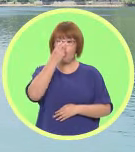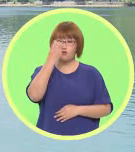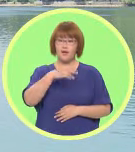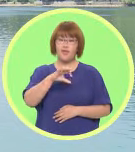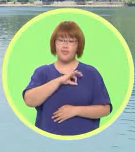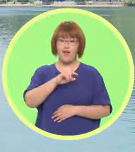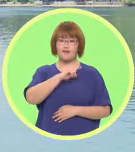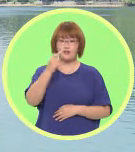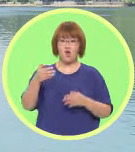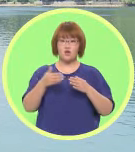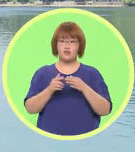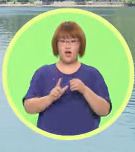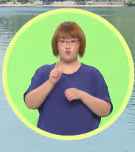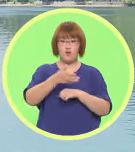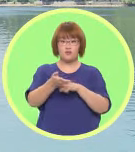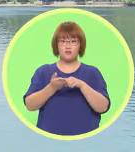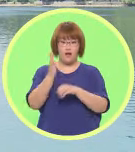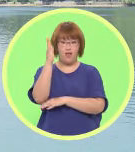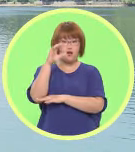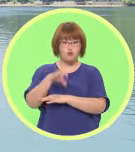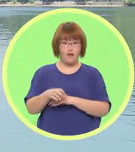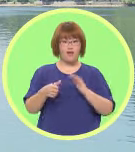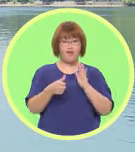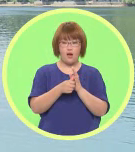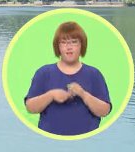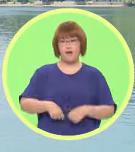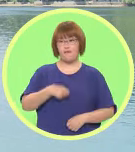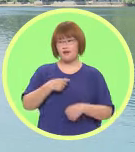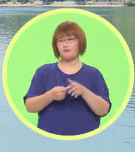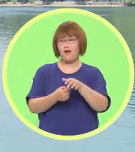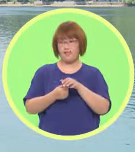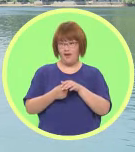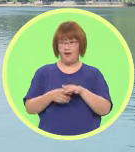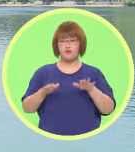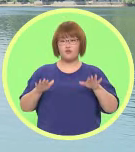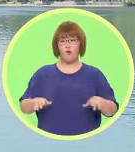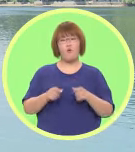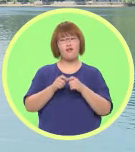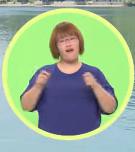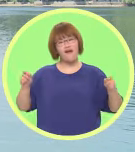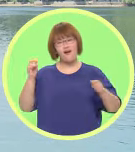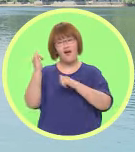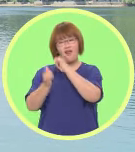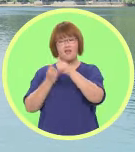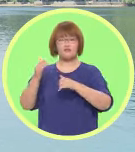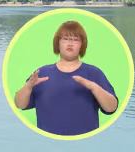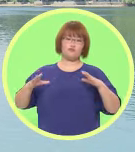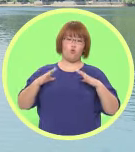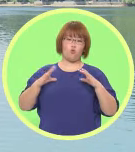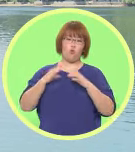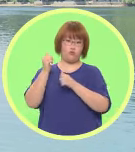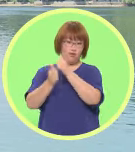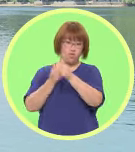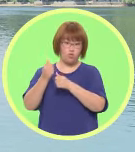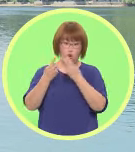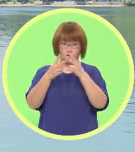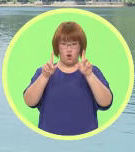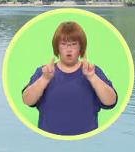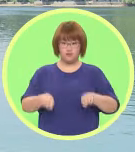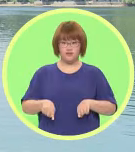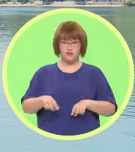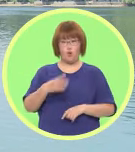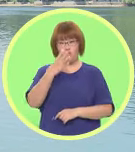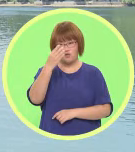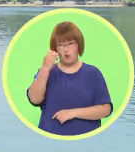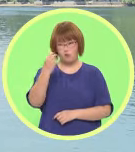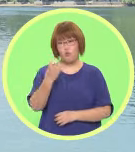調査隊員の大崎上島町役場の昭和武です。今日は長い歴史を誇る大崎上島の伝